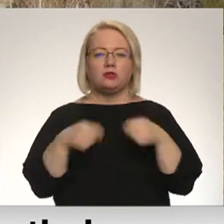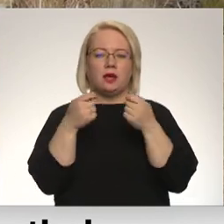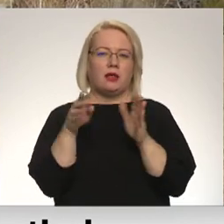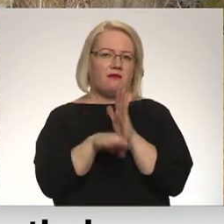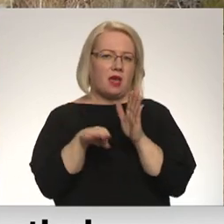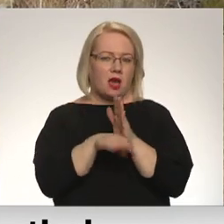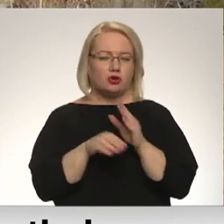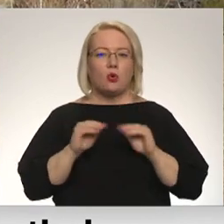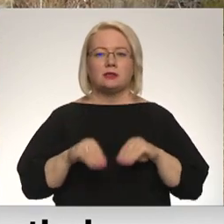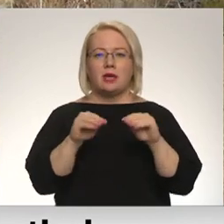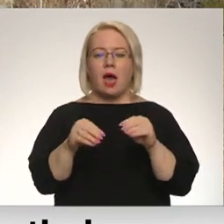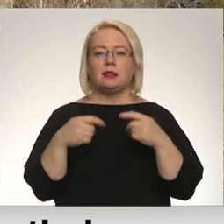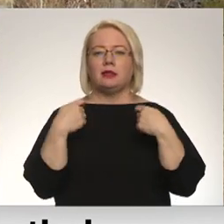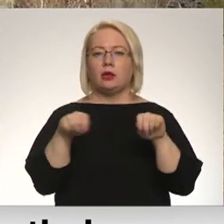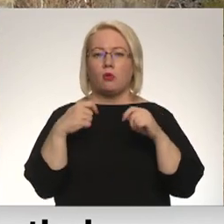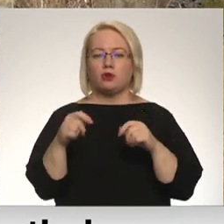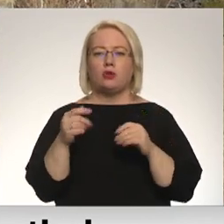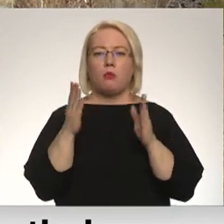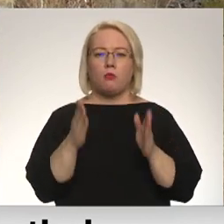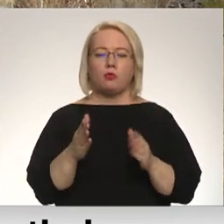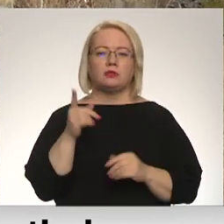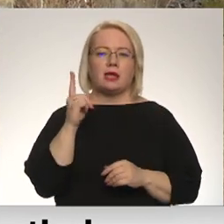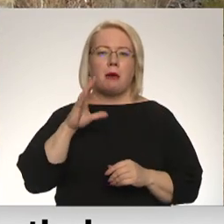jo stādi tirgošanā nonāk tikai pēc